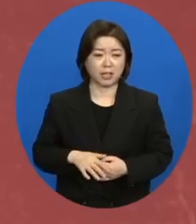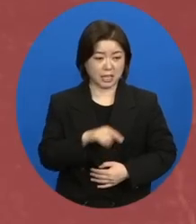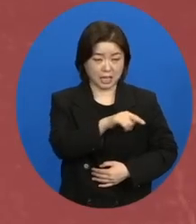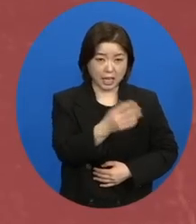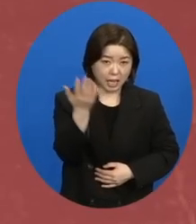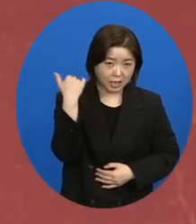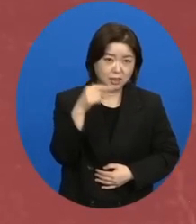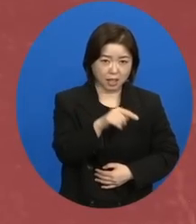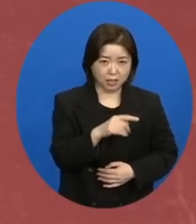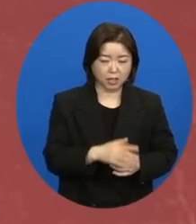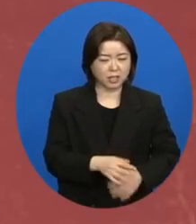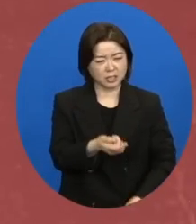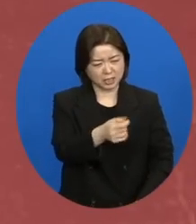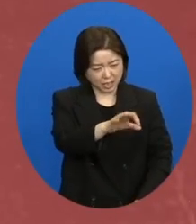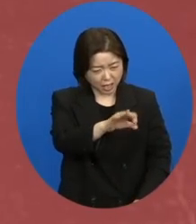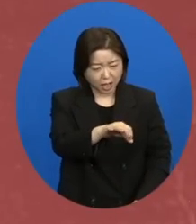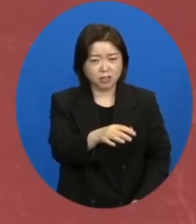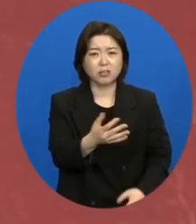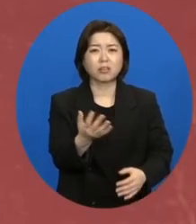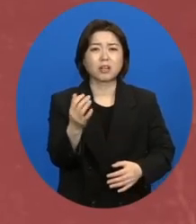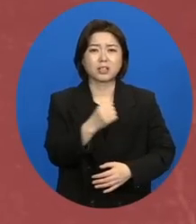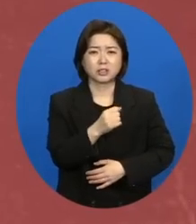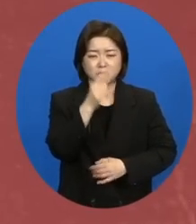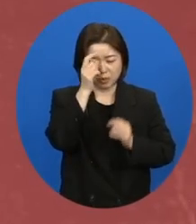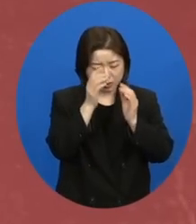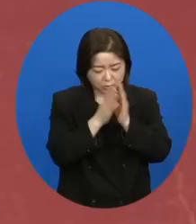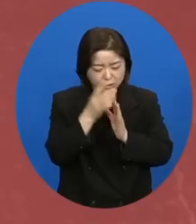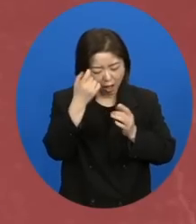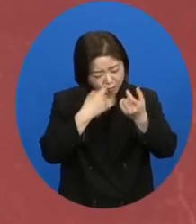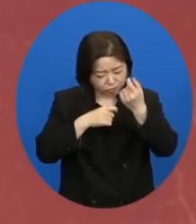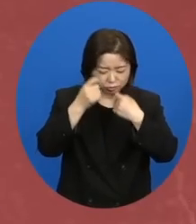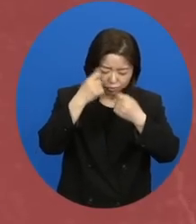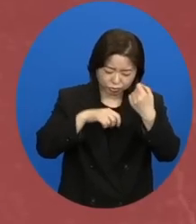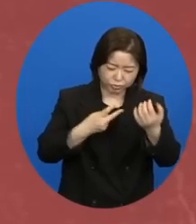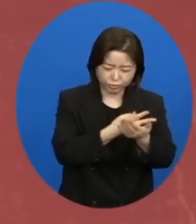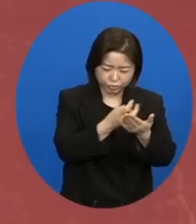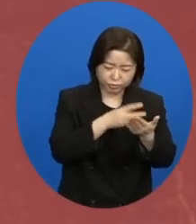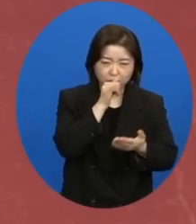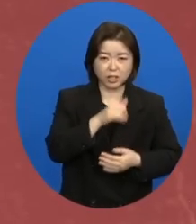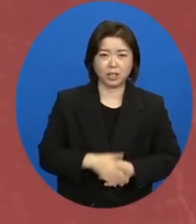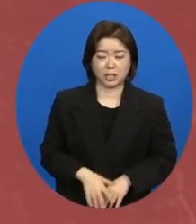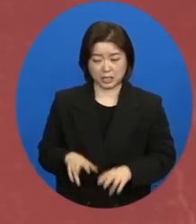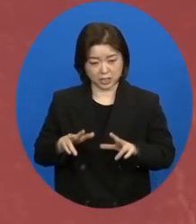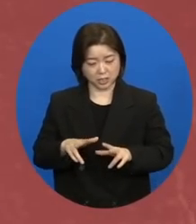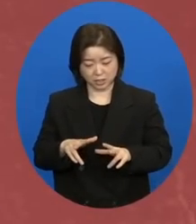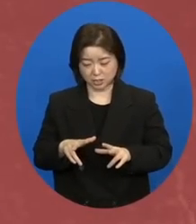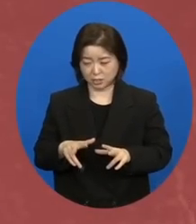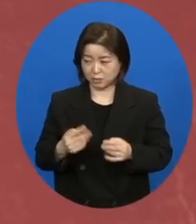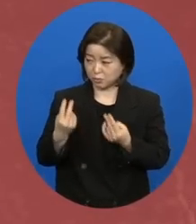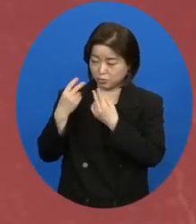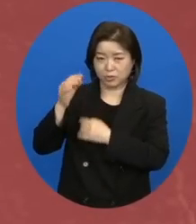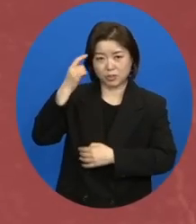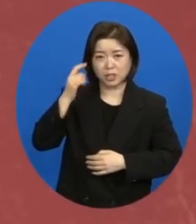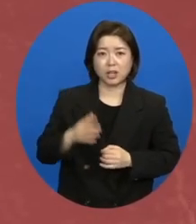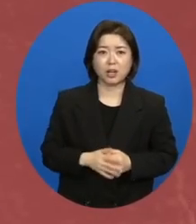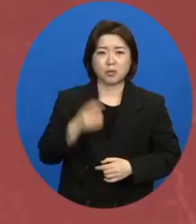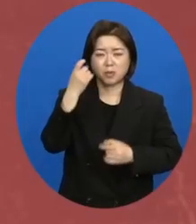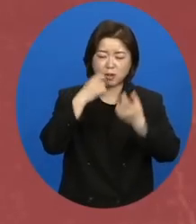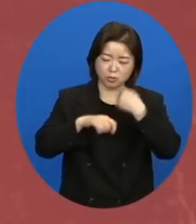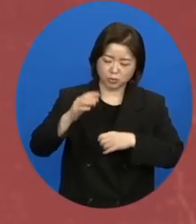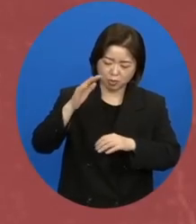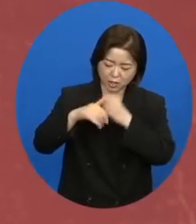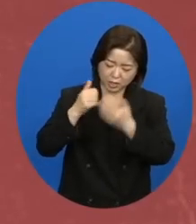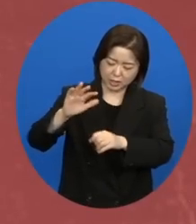그때는 그거 별거 아닌 거 가지고 지금 생각하면 근데 얼마나 울고 하나님께